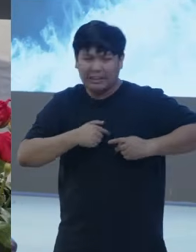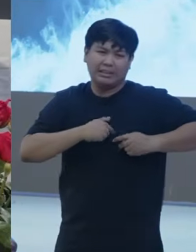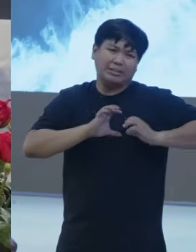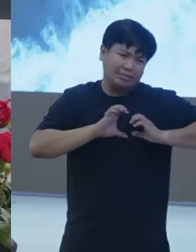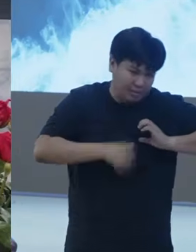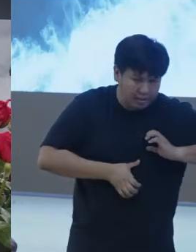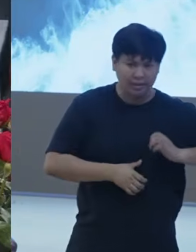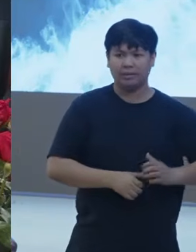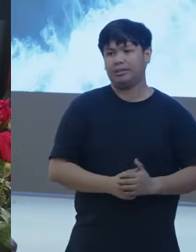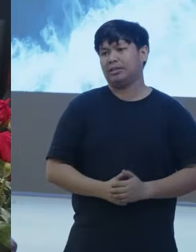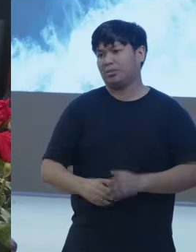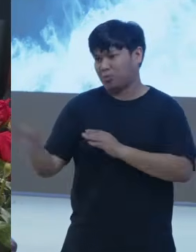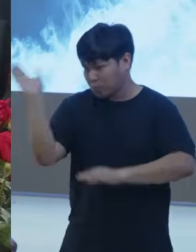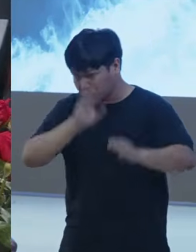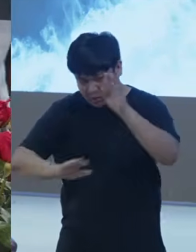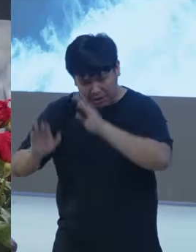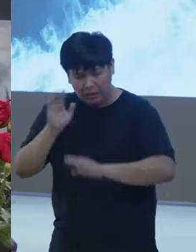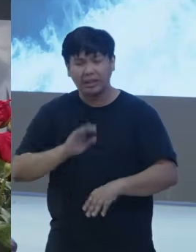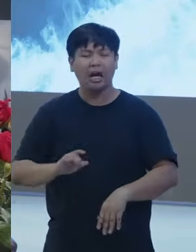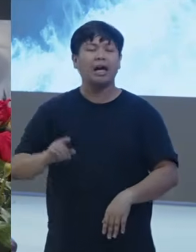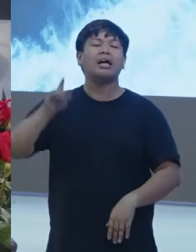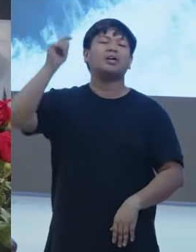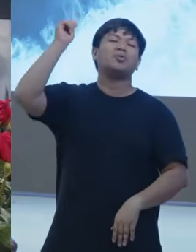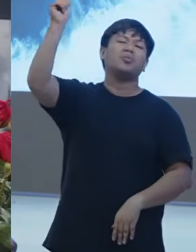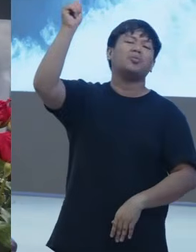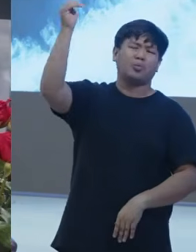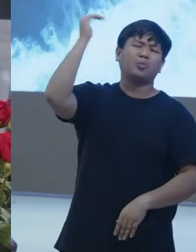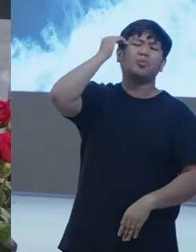kahit na isang trial, kahit na isang pagsubok.